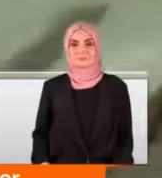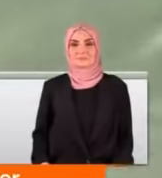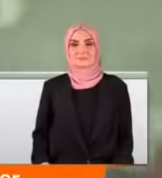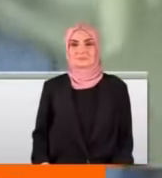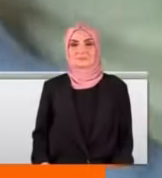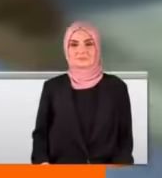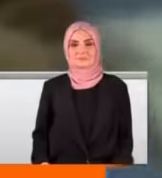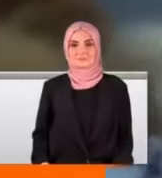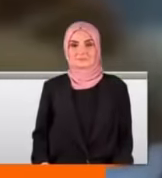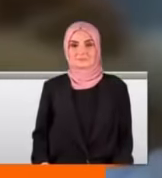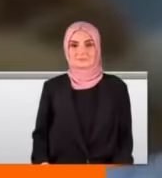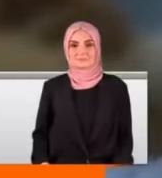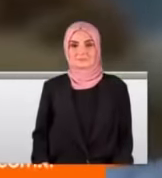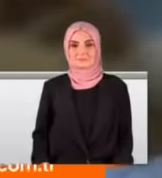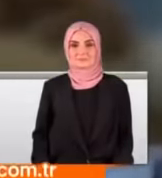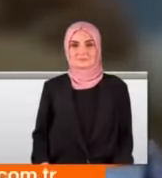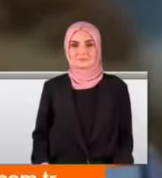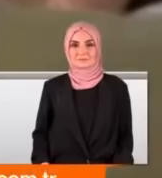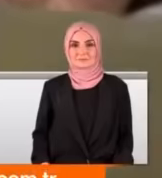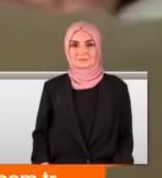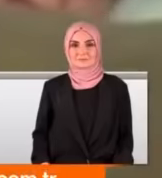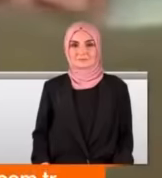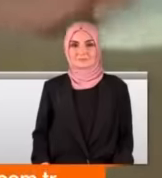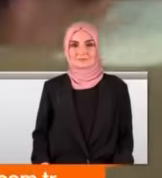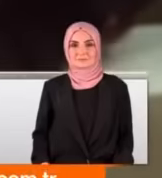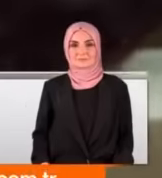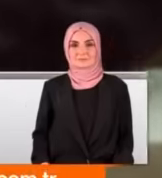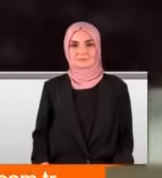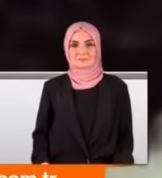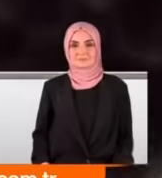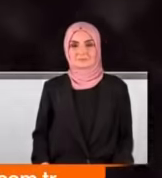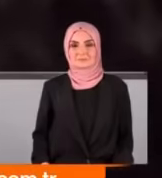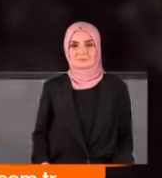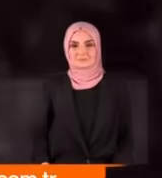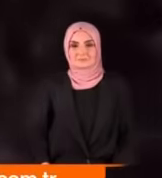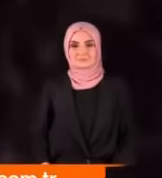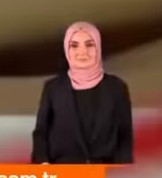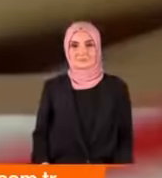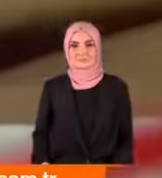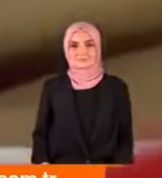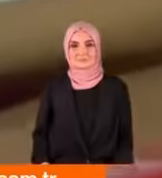orada, orada. Anladım ki çok yanılmışım, beni seviyormuş oy.